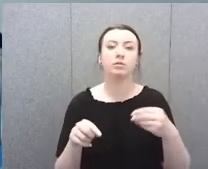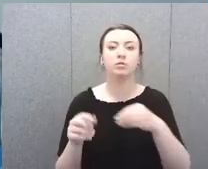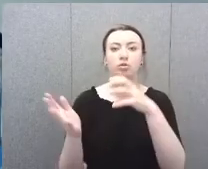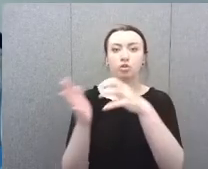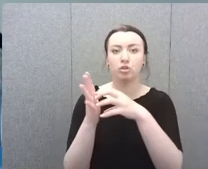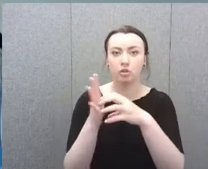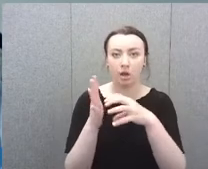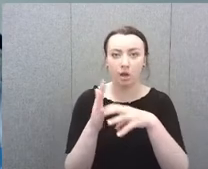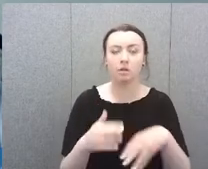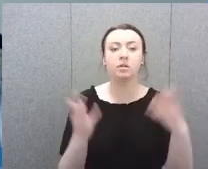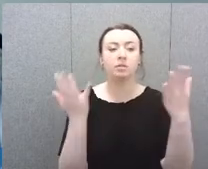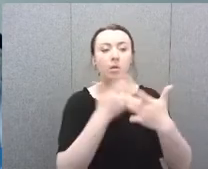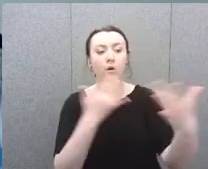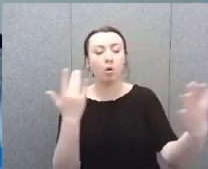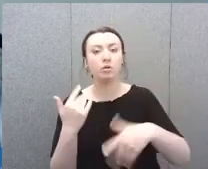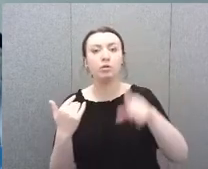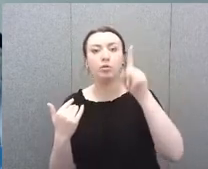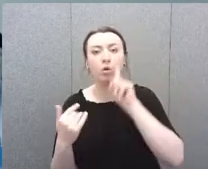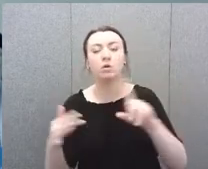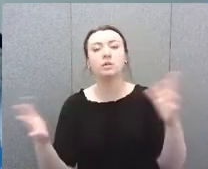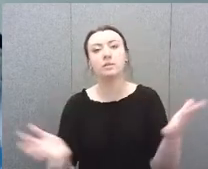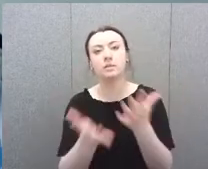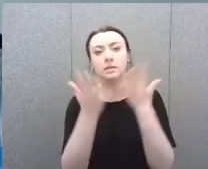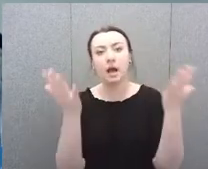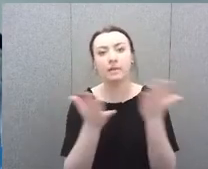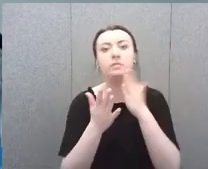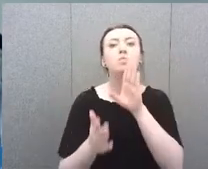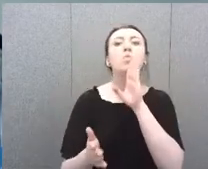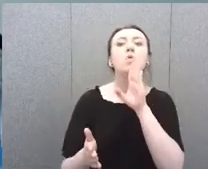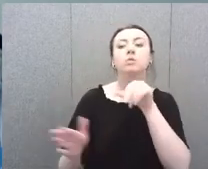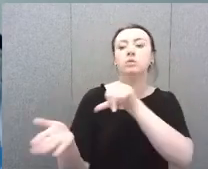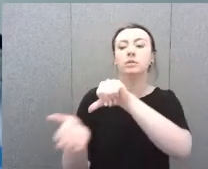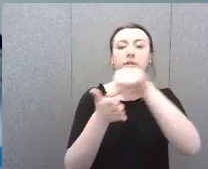и безопасности. Женщины, мира и безопасность.